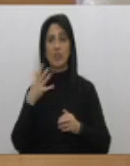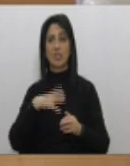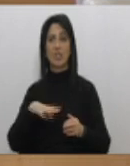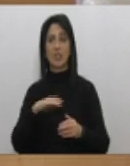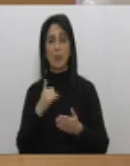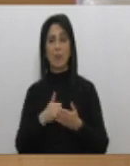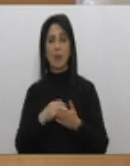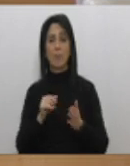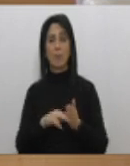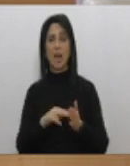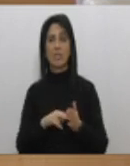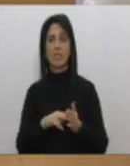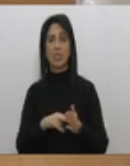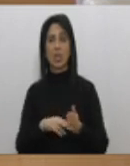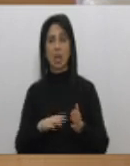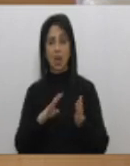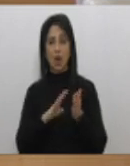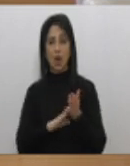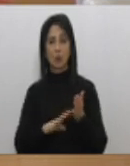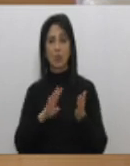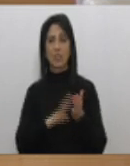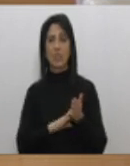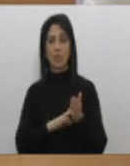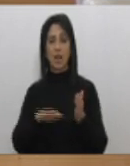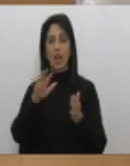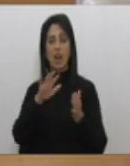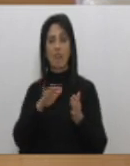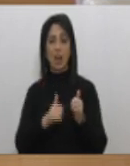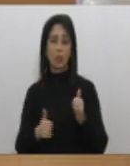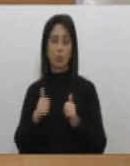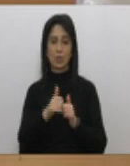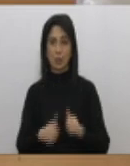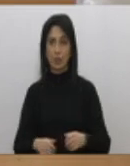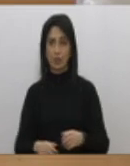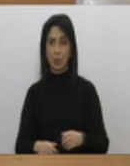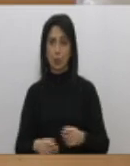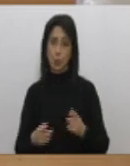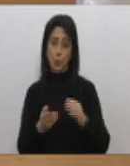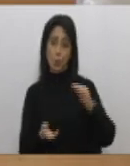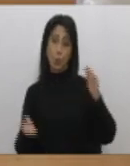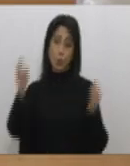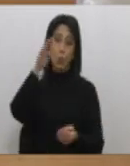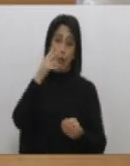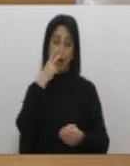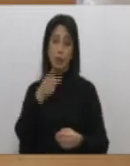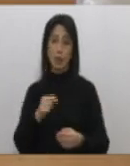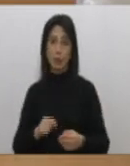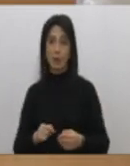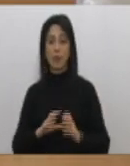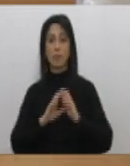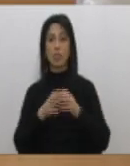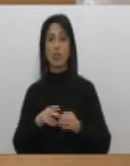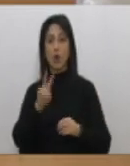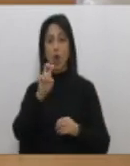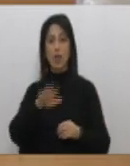საქართველოში ბენზინის ფასიო 99, ასე ვთქვათ, ქვეყანას უსწრებდო. აბა უკვე ხომ შეაბრუნეთ მსოფლიოში